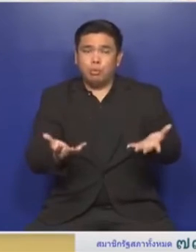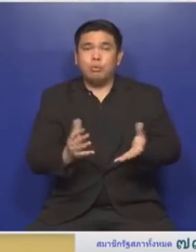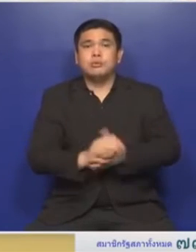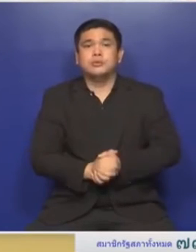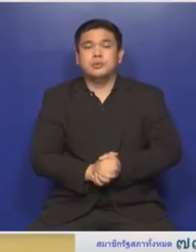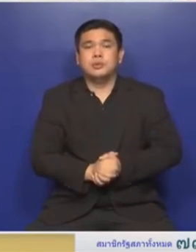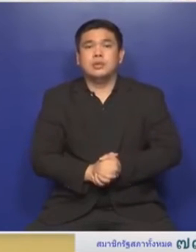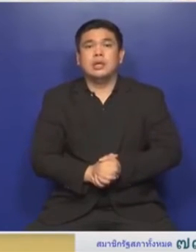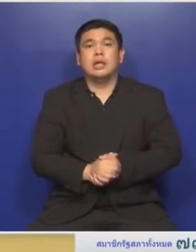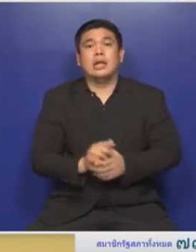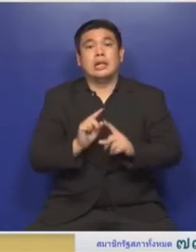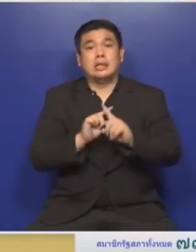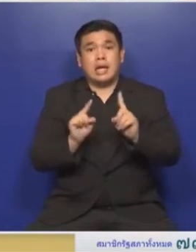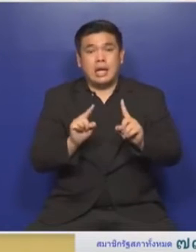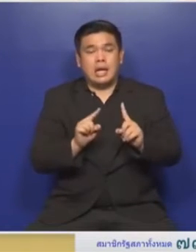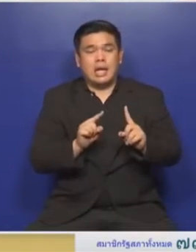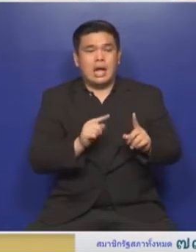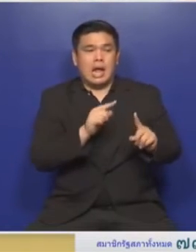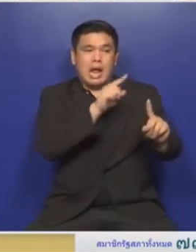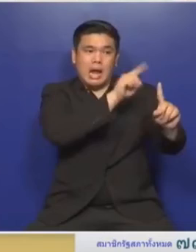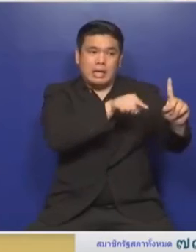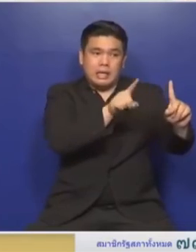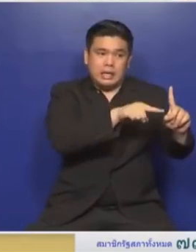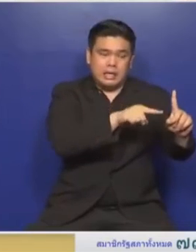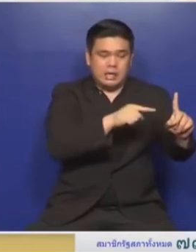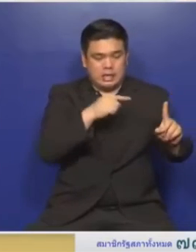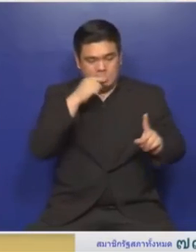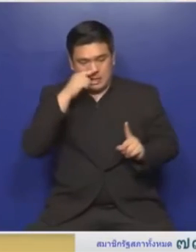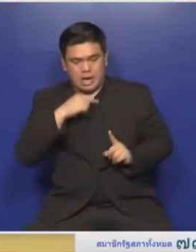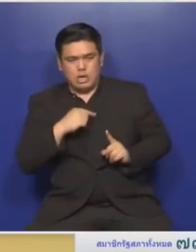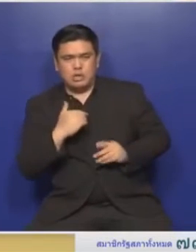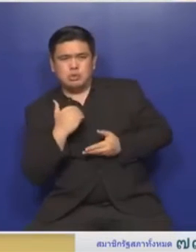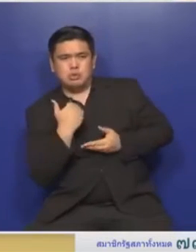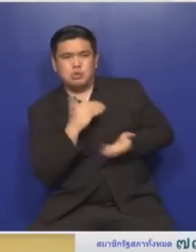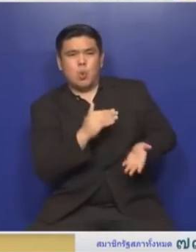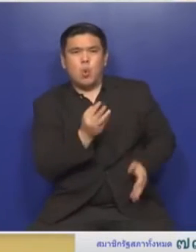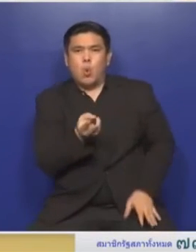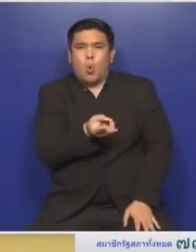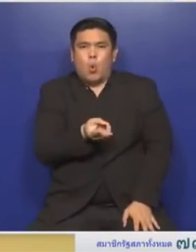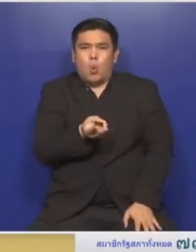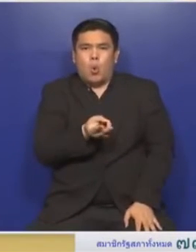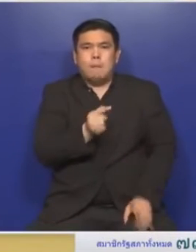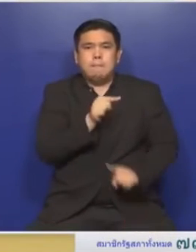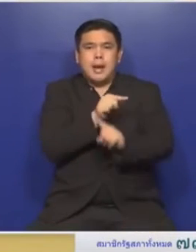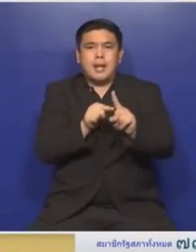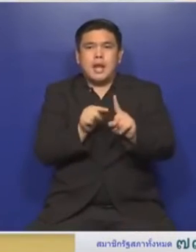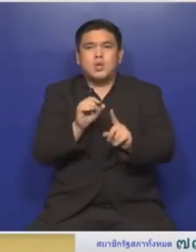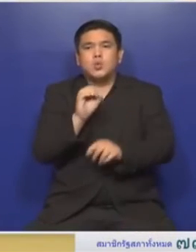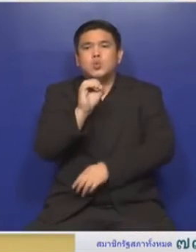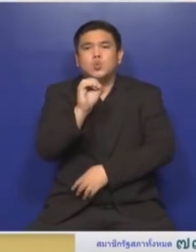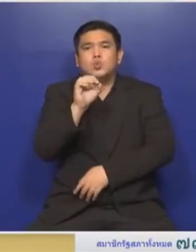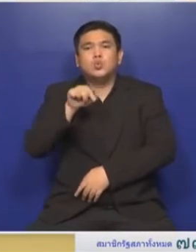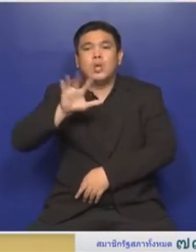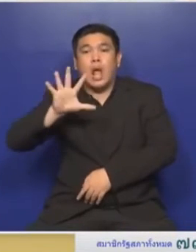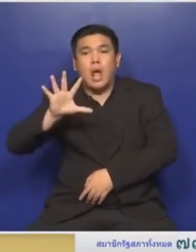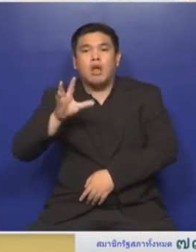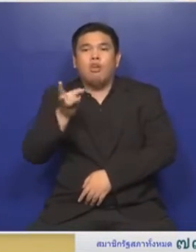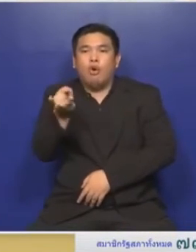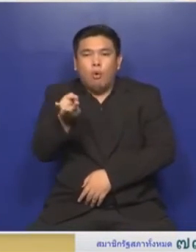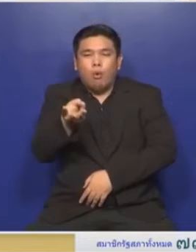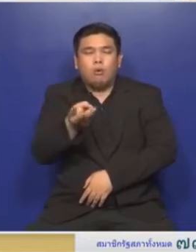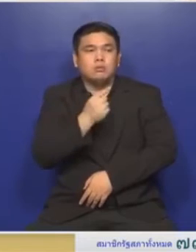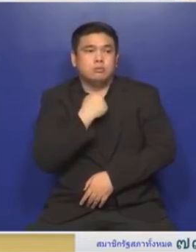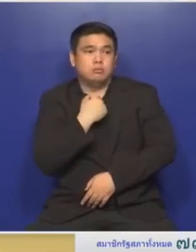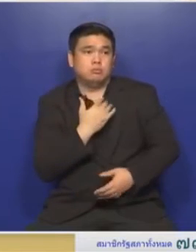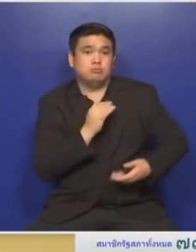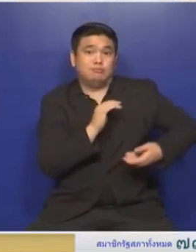แต่การค่าระว่างเราก็อับ RO ล สงออกเพีง 0.5%ผมยเชอวาที่มู